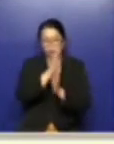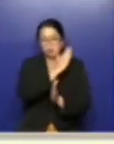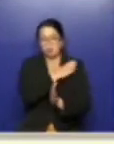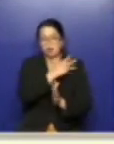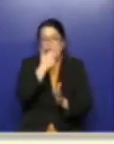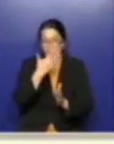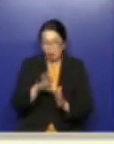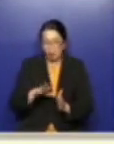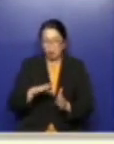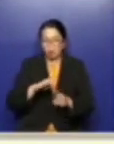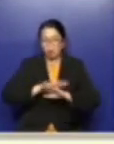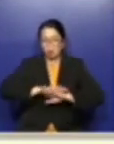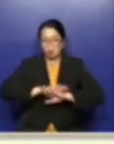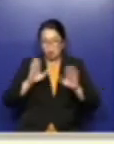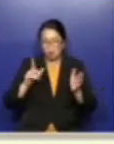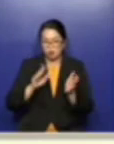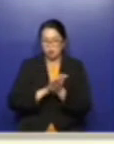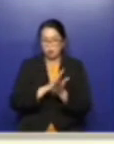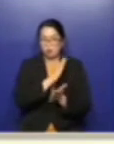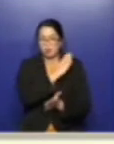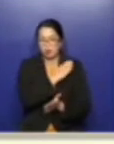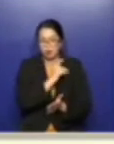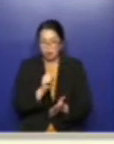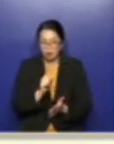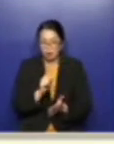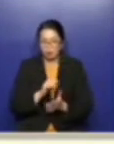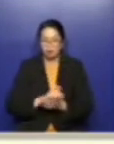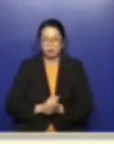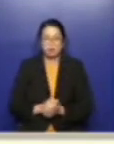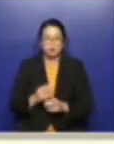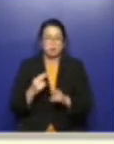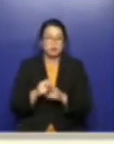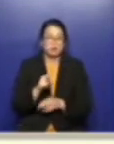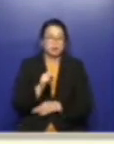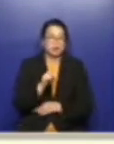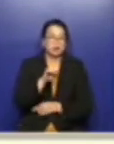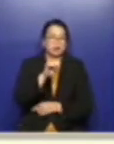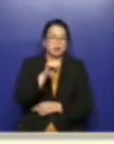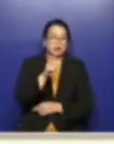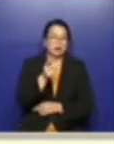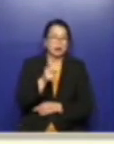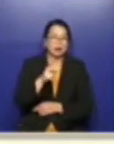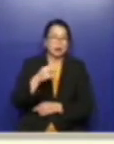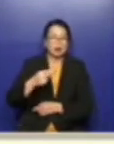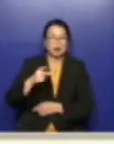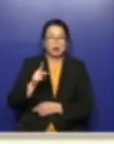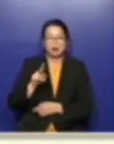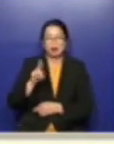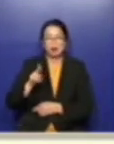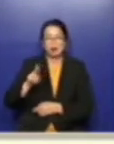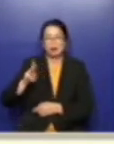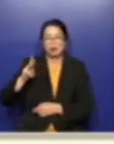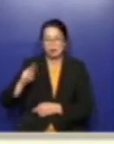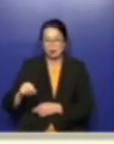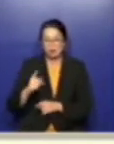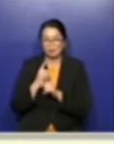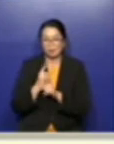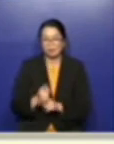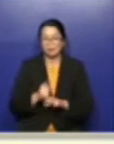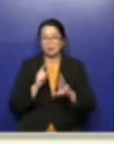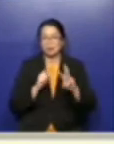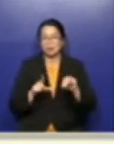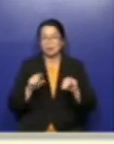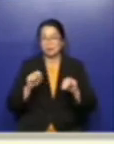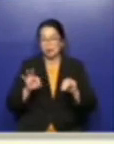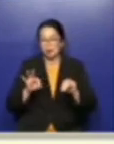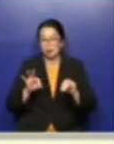ล่าวนะครับหมวด4นิคหกรรมแห่งการสละสมณเพศตามมาตรา29